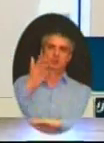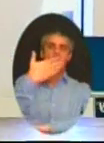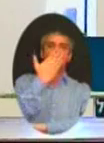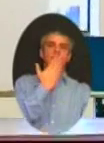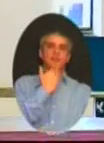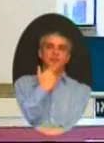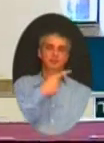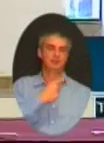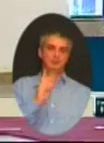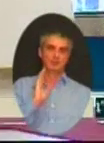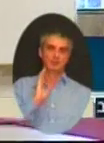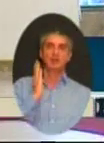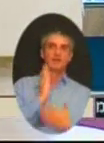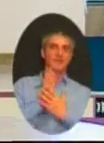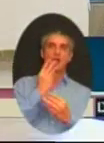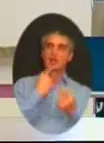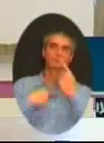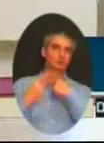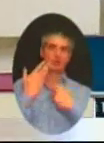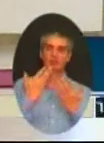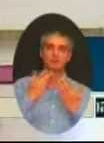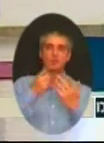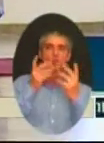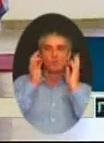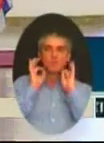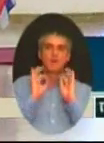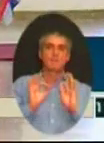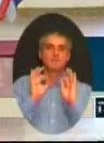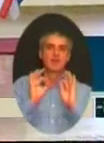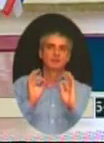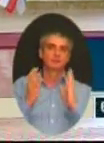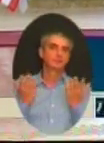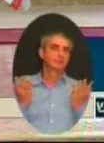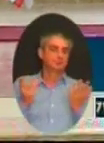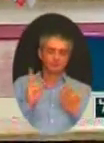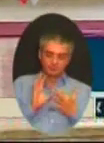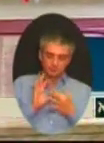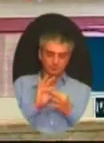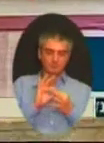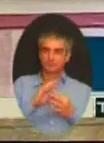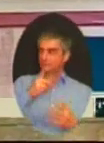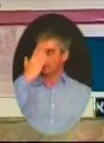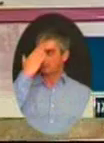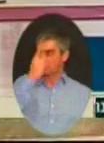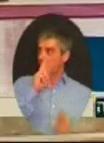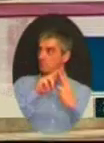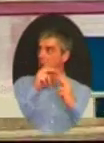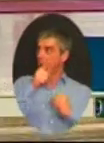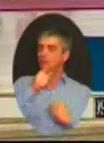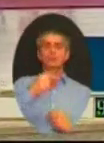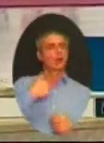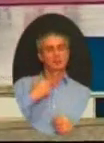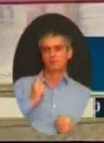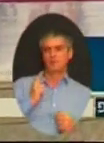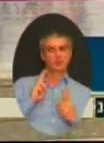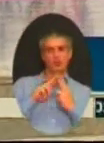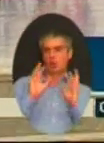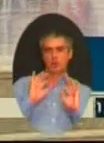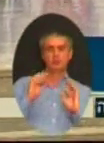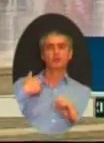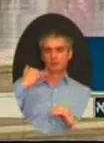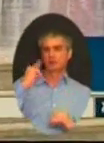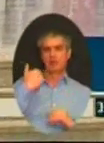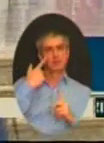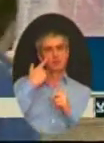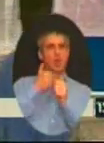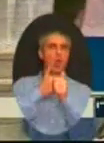מדינת ישראל כבר כמה וכמה שנים, הוא באמת מחובר למדינת ישראל. אתה מכיר אותו? פגשת אותו? אני אישית לא פגשתי אותו, אבל בהחלט